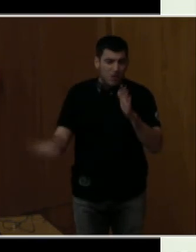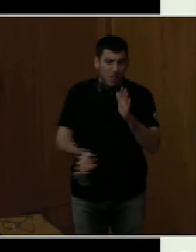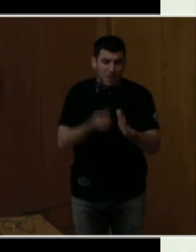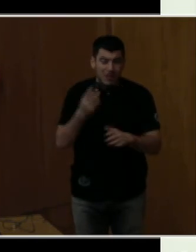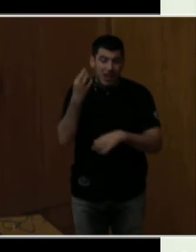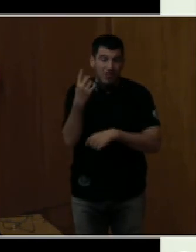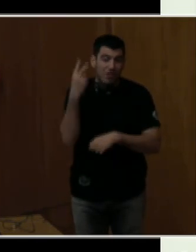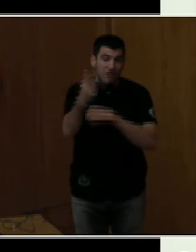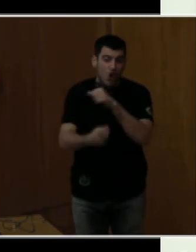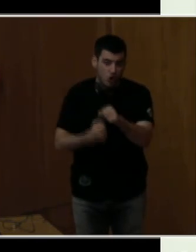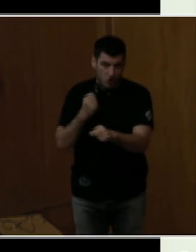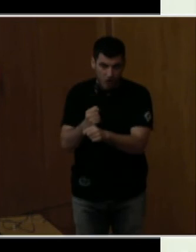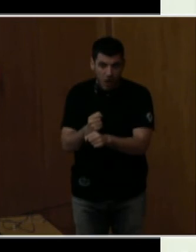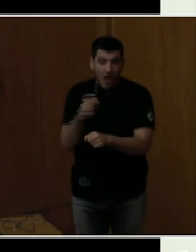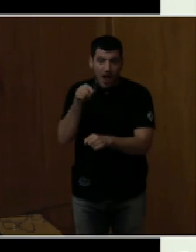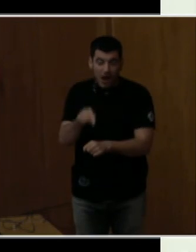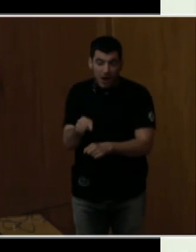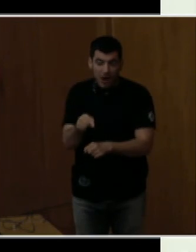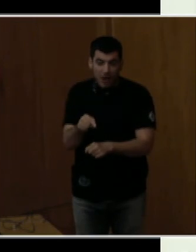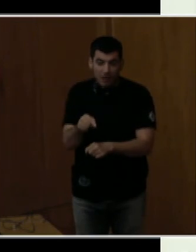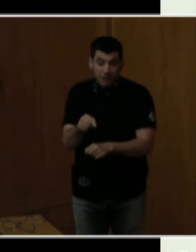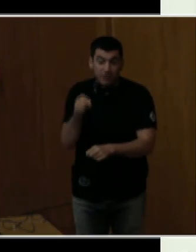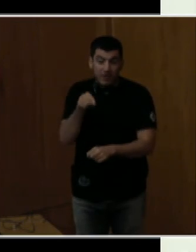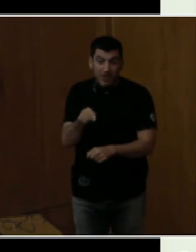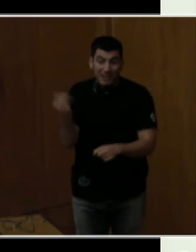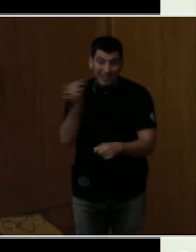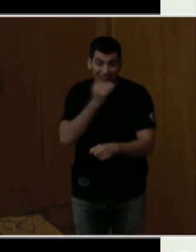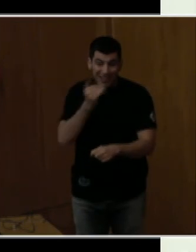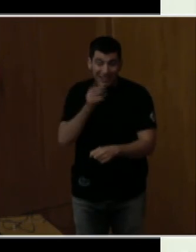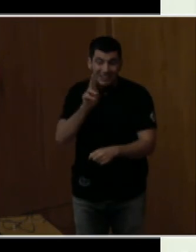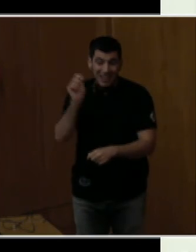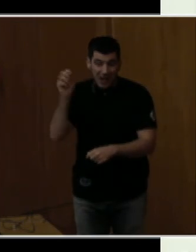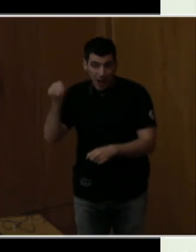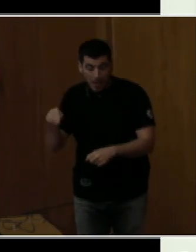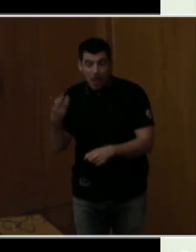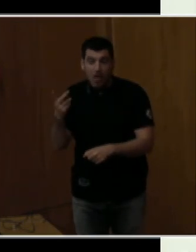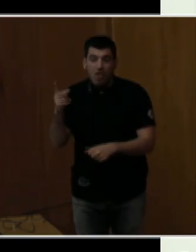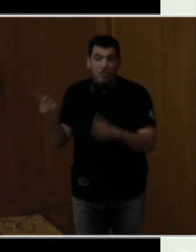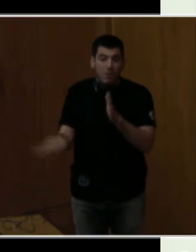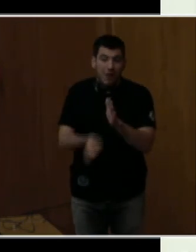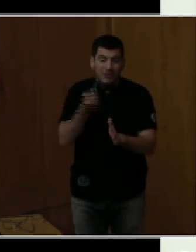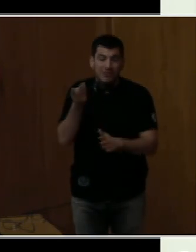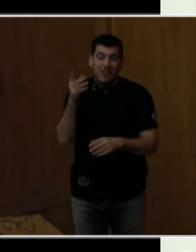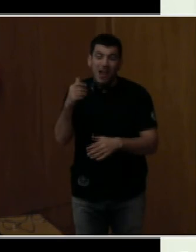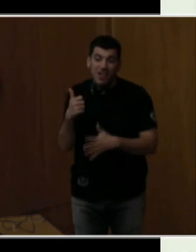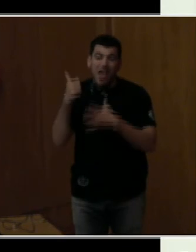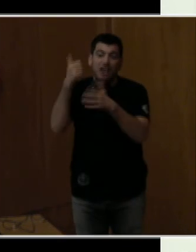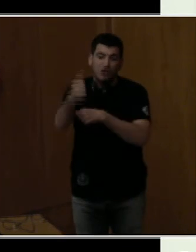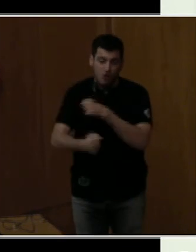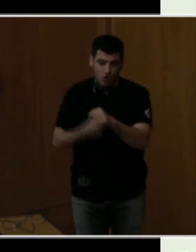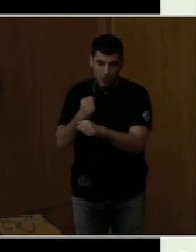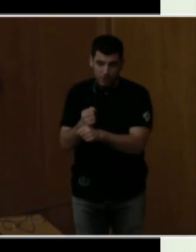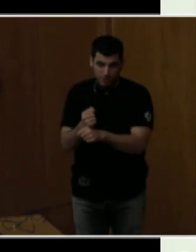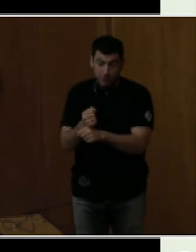η ταχύτητα στις ηλεκτρονικές μνήμες RAM διπλασιάζεται κάθε 6 χρόνια. Με αποτέλεσμα, αν κάνουμε τη γραφική παράσταση το πώς αυξάνει η